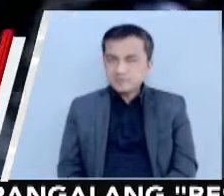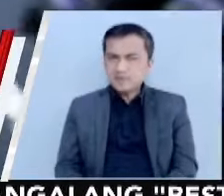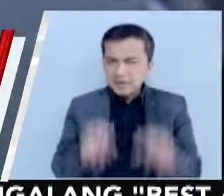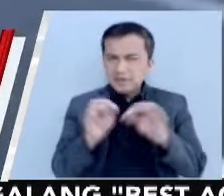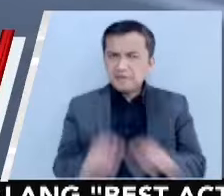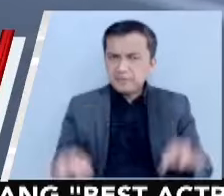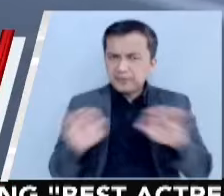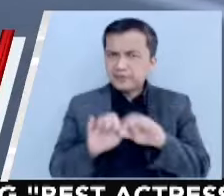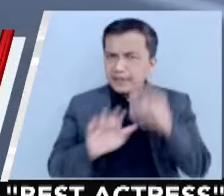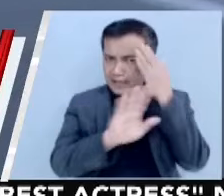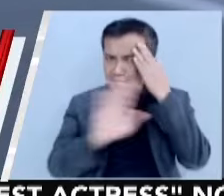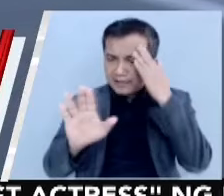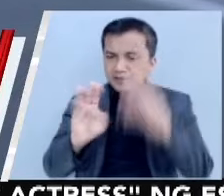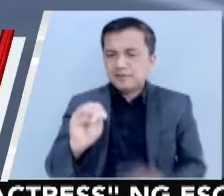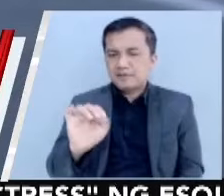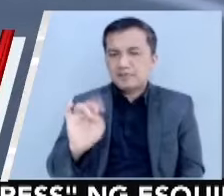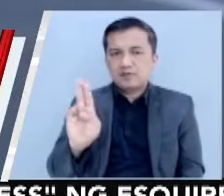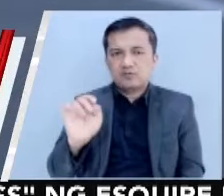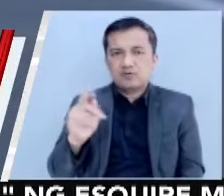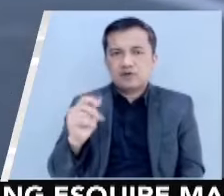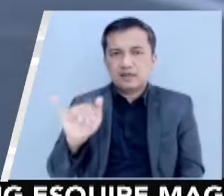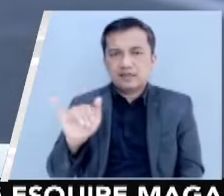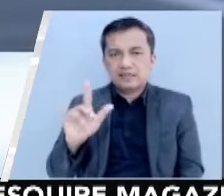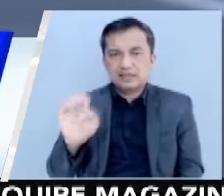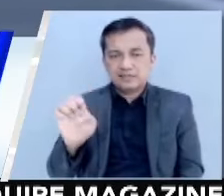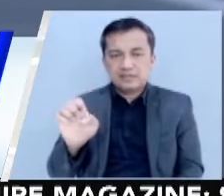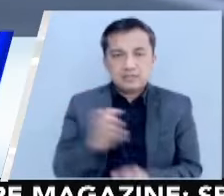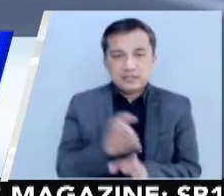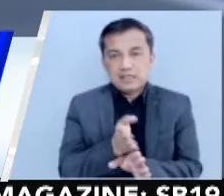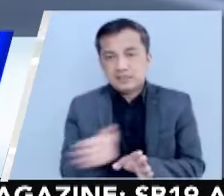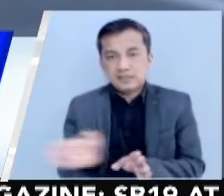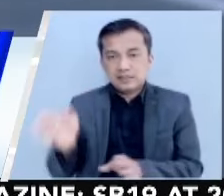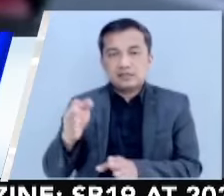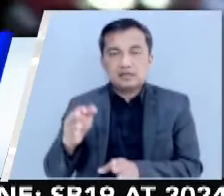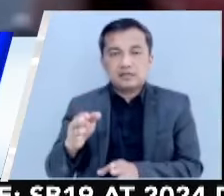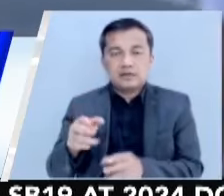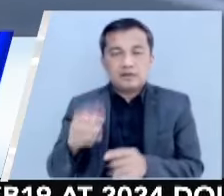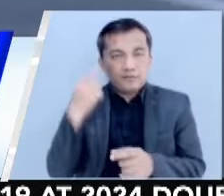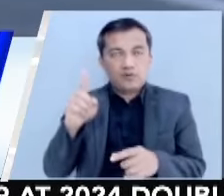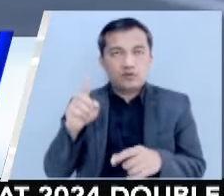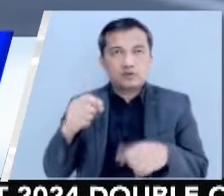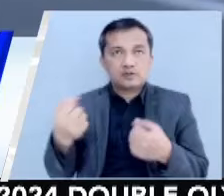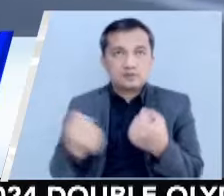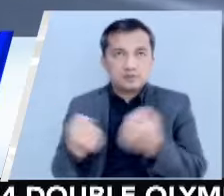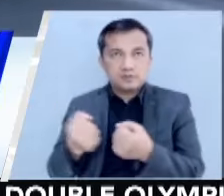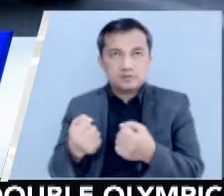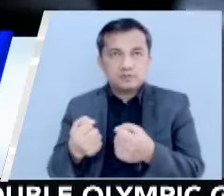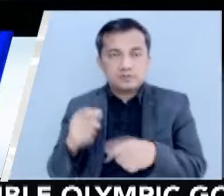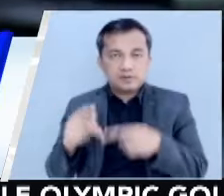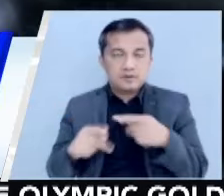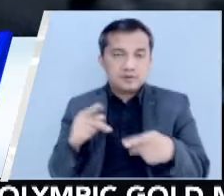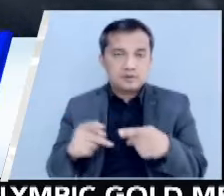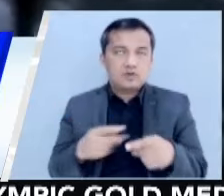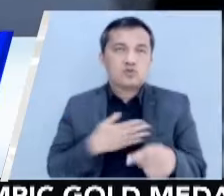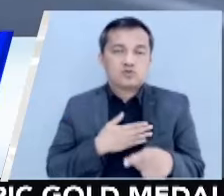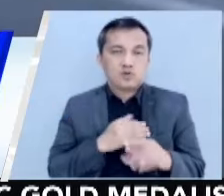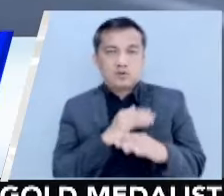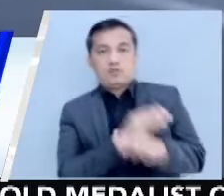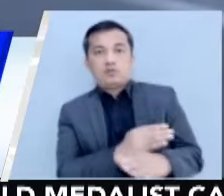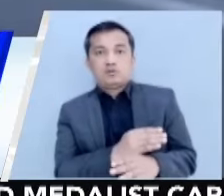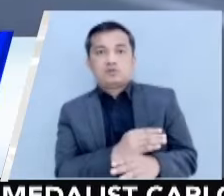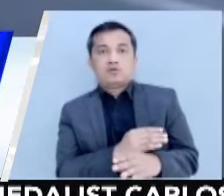Mabuhay Lane, it was created to serve as an alternate route para sa mga motorista o mga kababayan natin na nais makiiwas sa